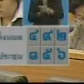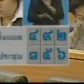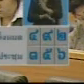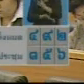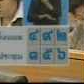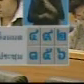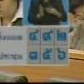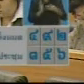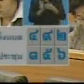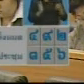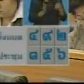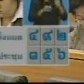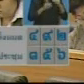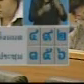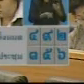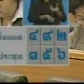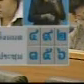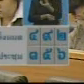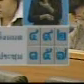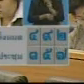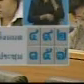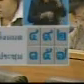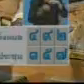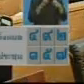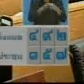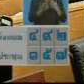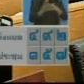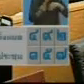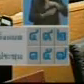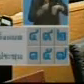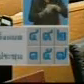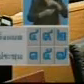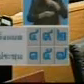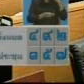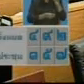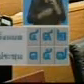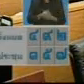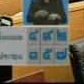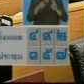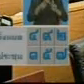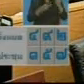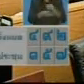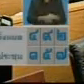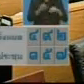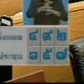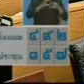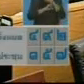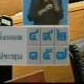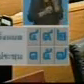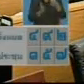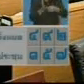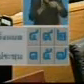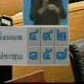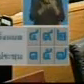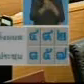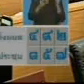พื่อได้ชาวนาจะได้ไม่สะดุดในเรื่องของรายได้ของตนส่วนเรื่องของการชำระเงินล่าช้าจากธกส.ในโครงการจำนำข้าวขอให้ธกส.